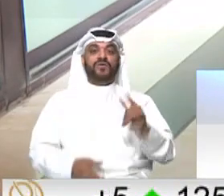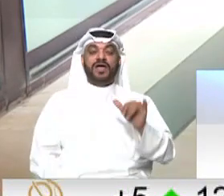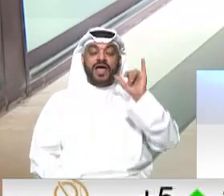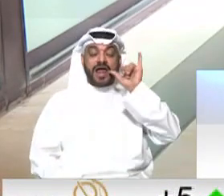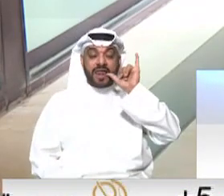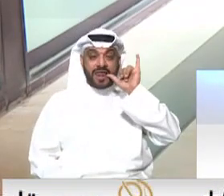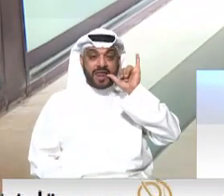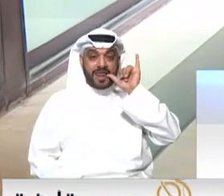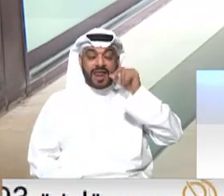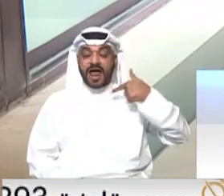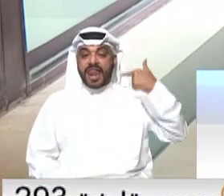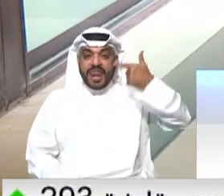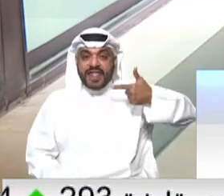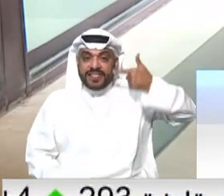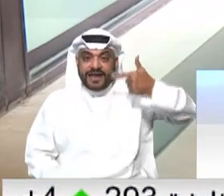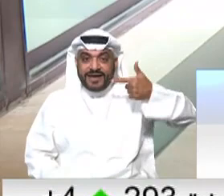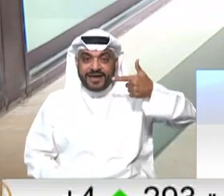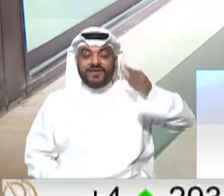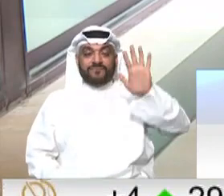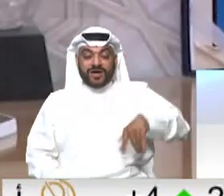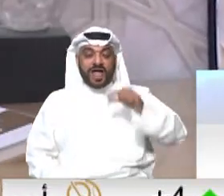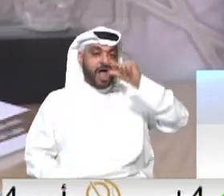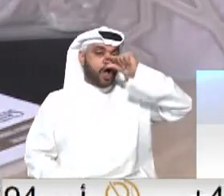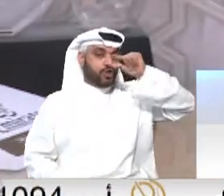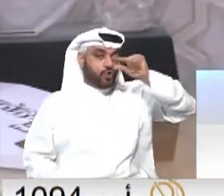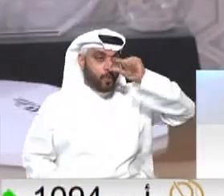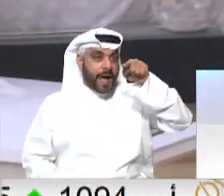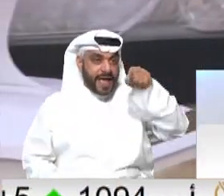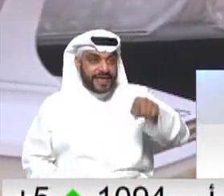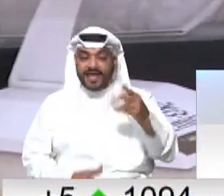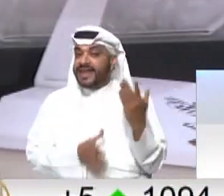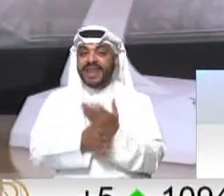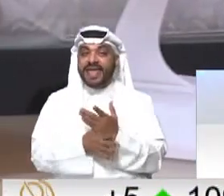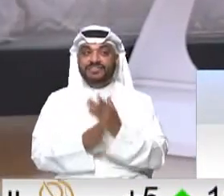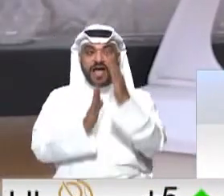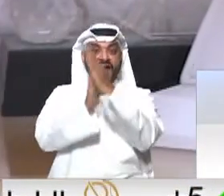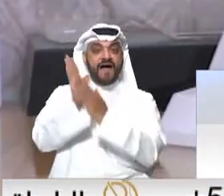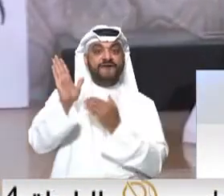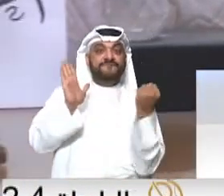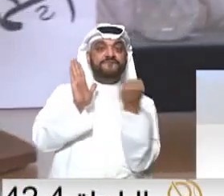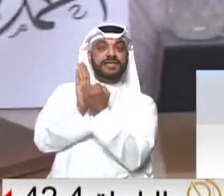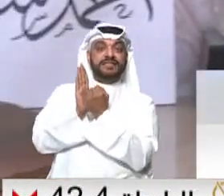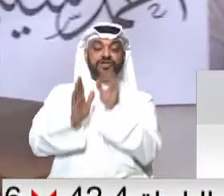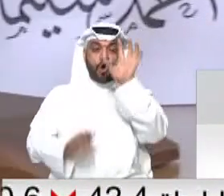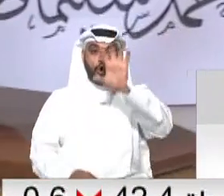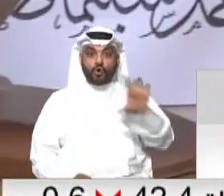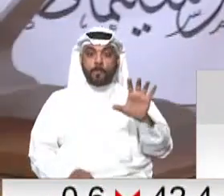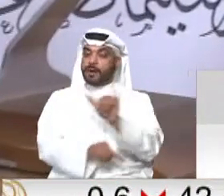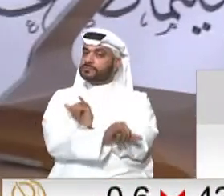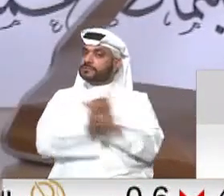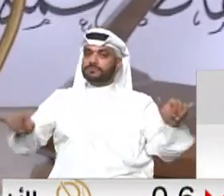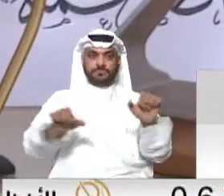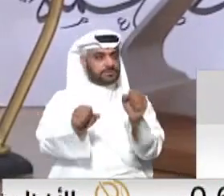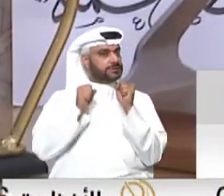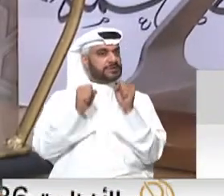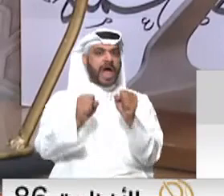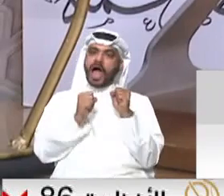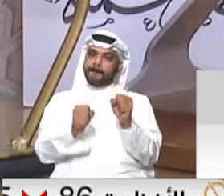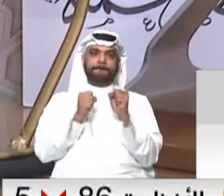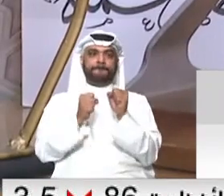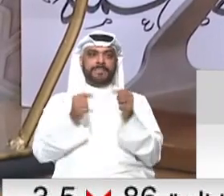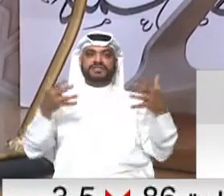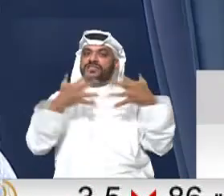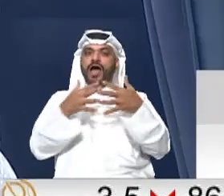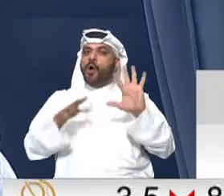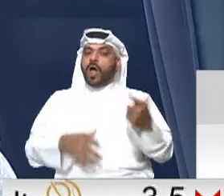في دبي طبعا حركه الركود للسفر الى اوروبا تاتي بسبب الازدحام الكبير على